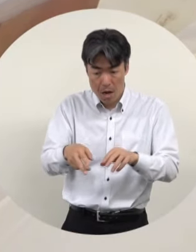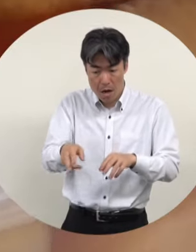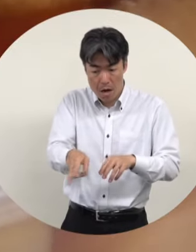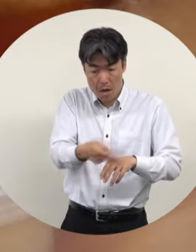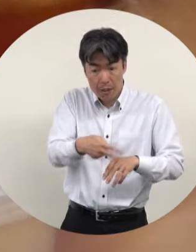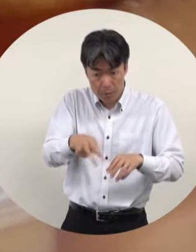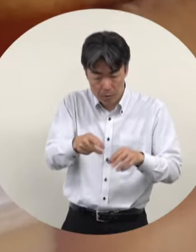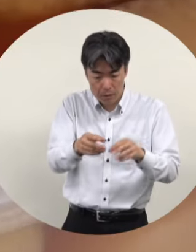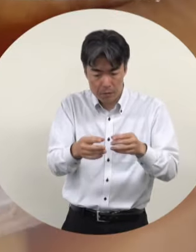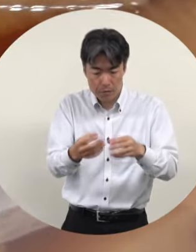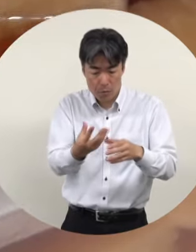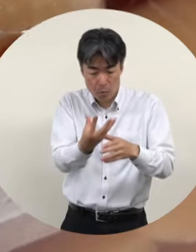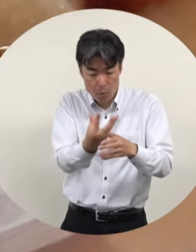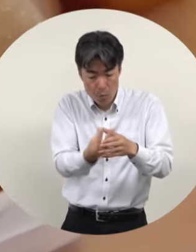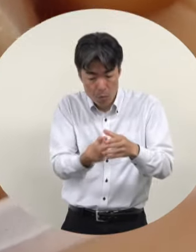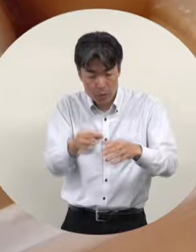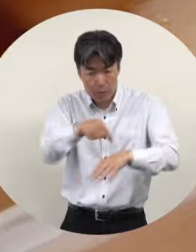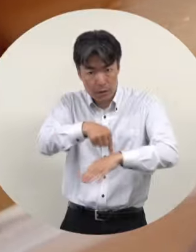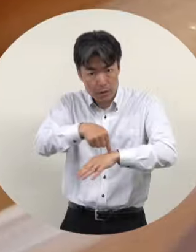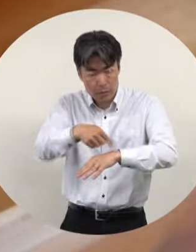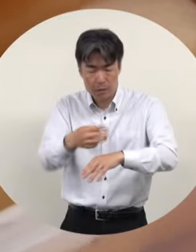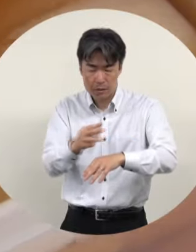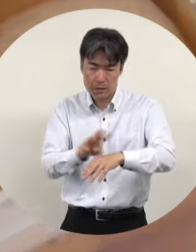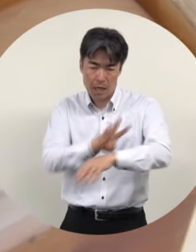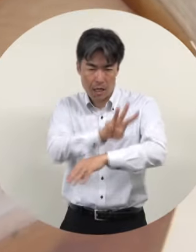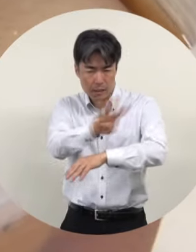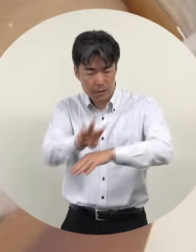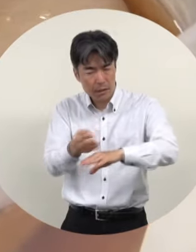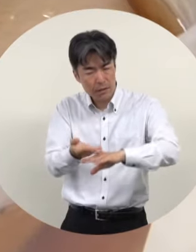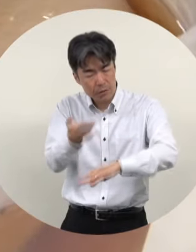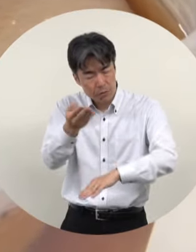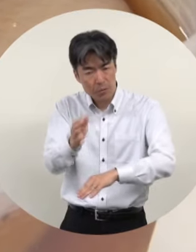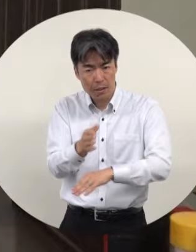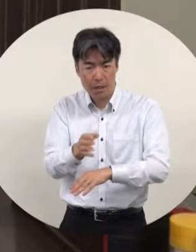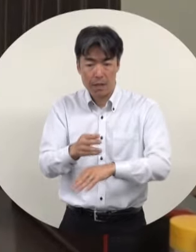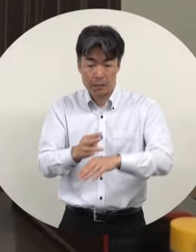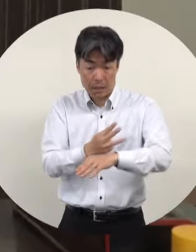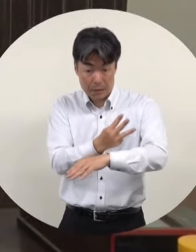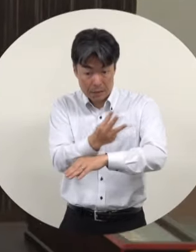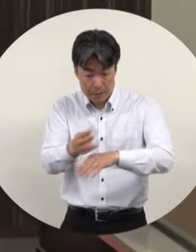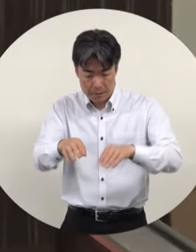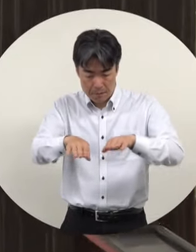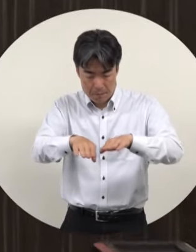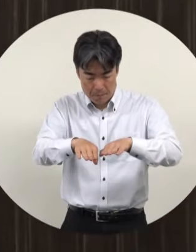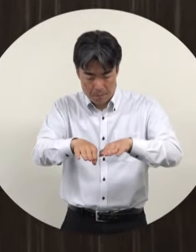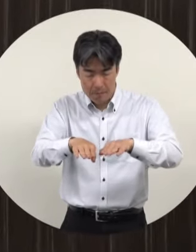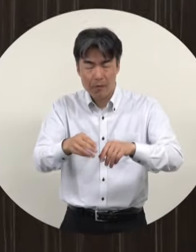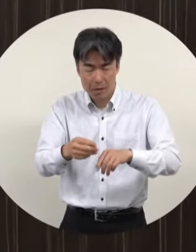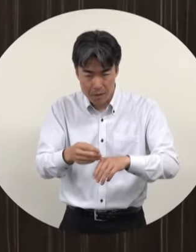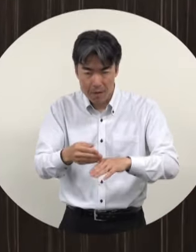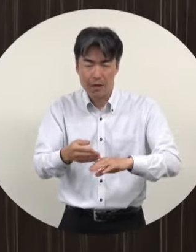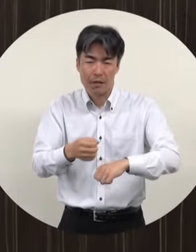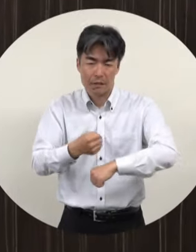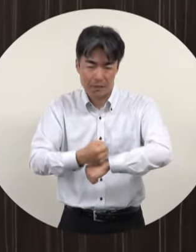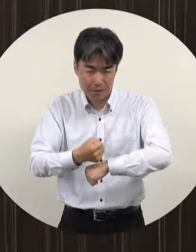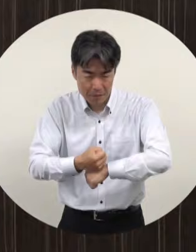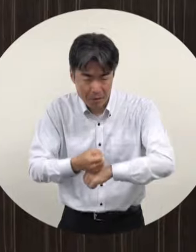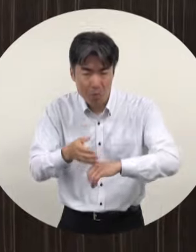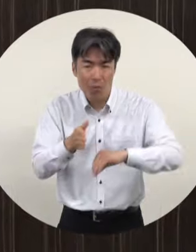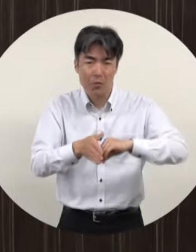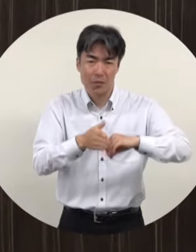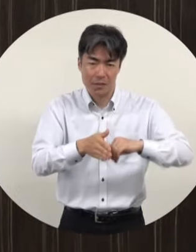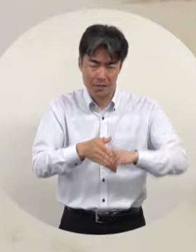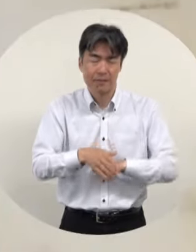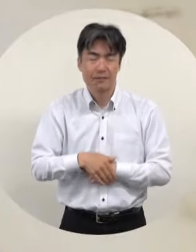込むんですか。 そうですね、最低でも3時間以上には。 3時間以上漬け込んだ上で揚げている、手間のかかったお料理です